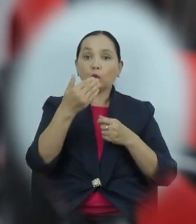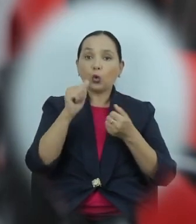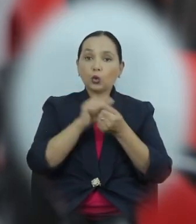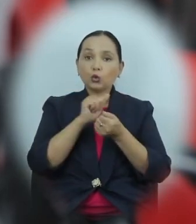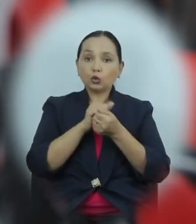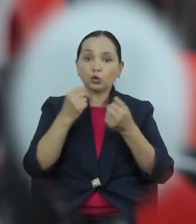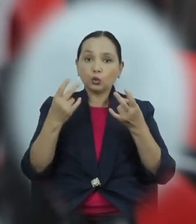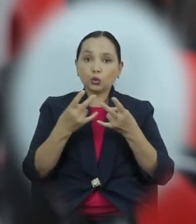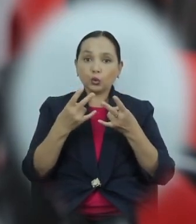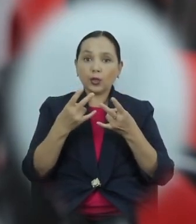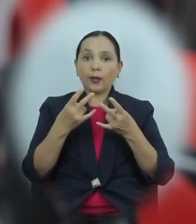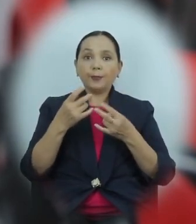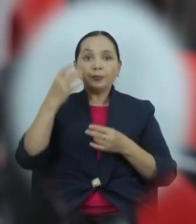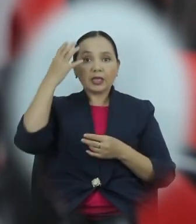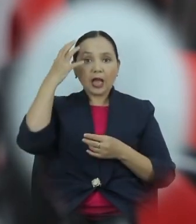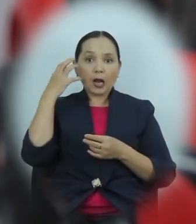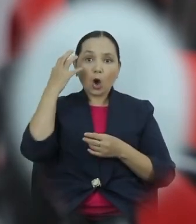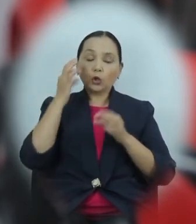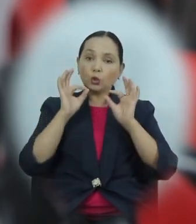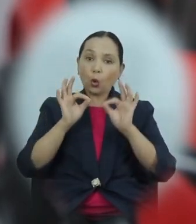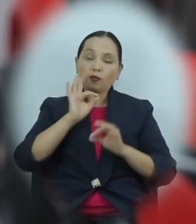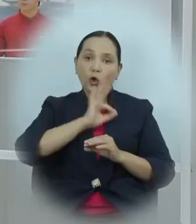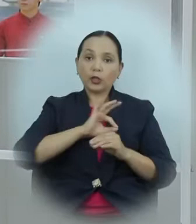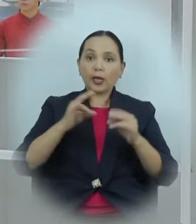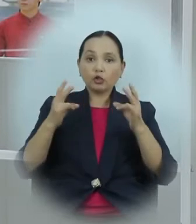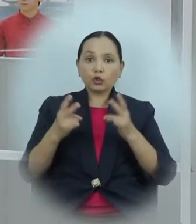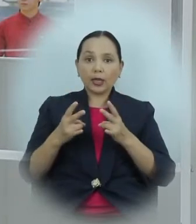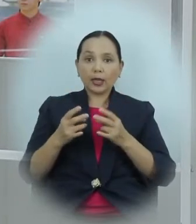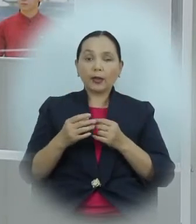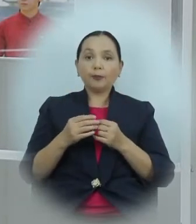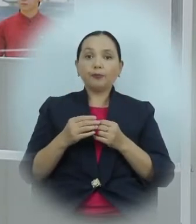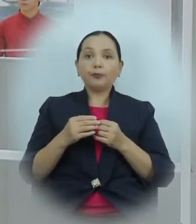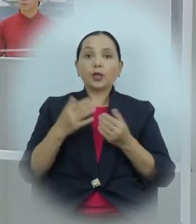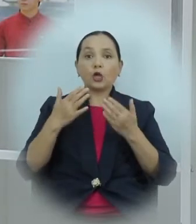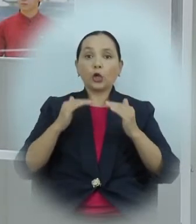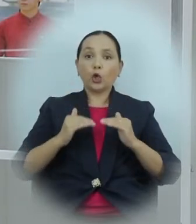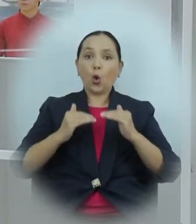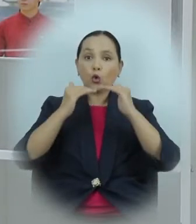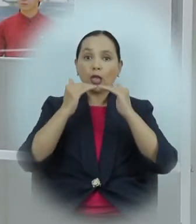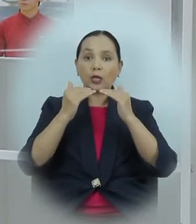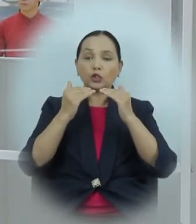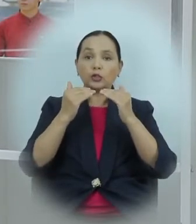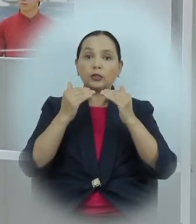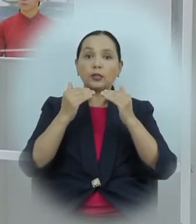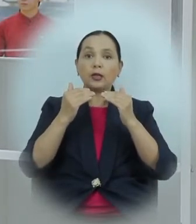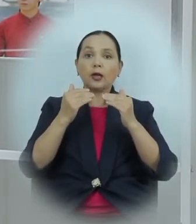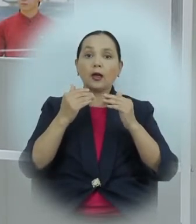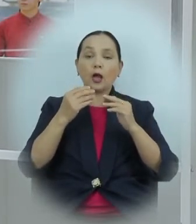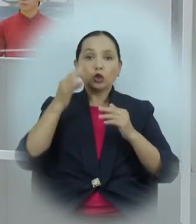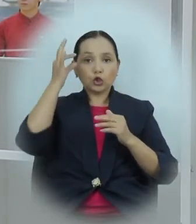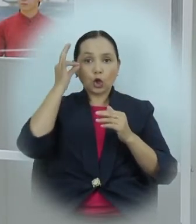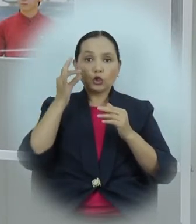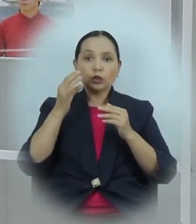için taraqqa doğru faydalanışımız gerek. Yelki ko'tarilish kerak emas. U yelki ko'tarilmasa soch